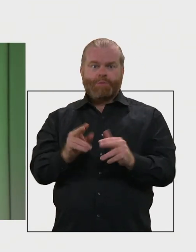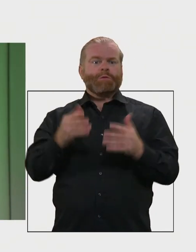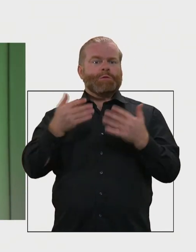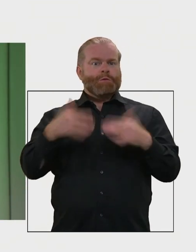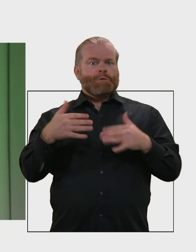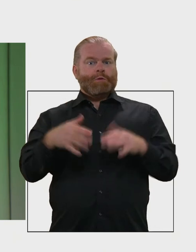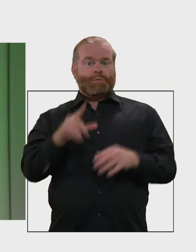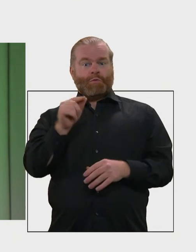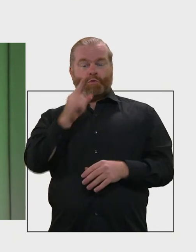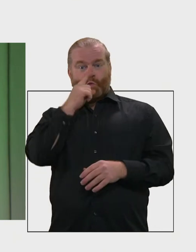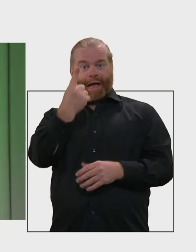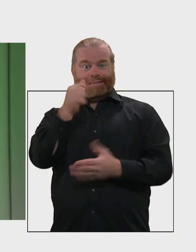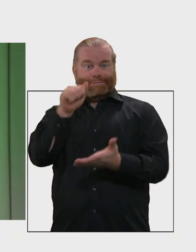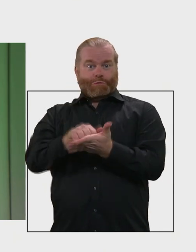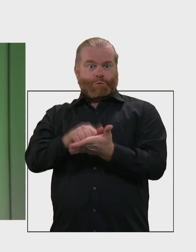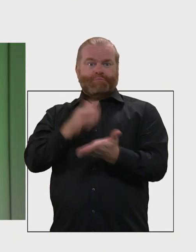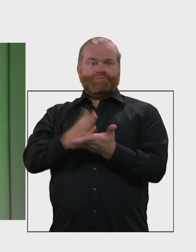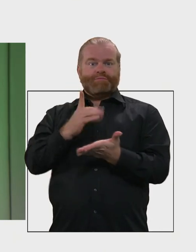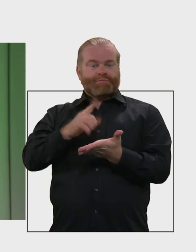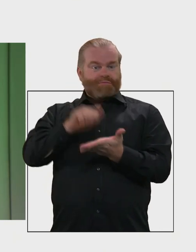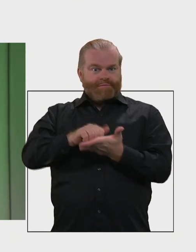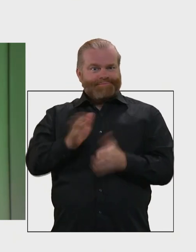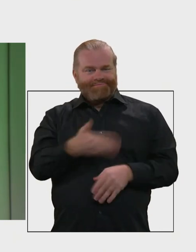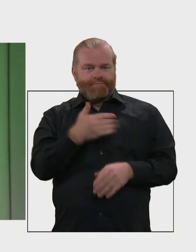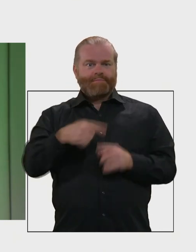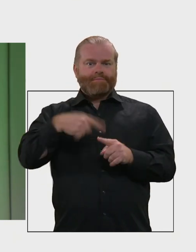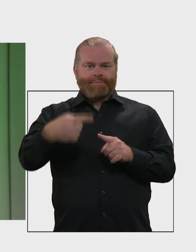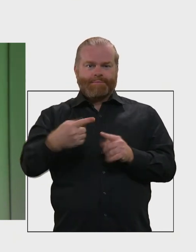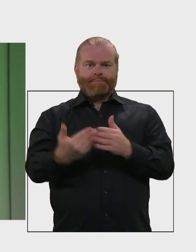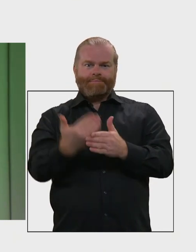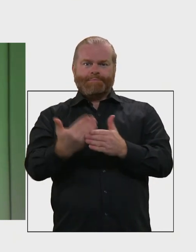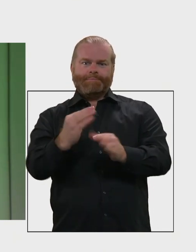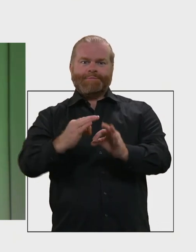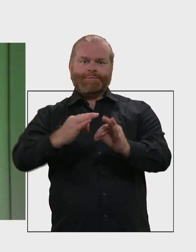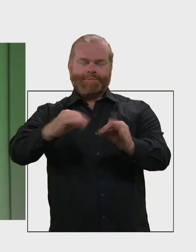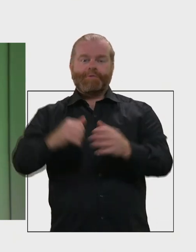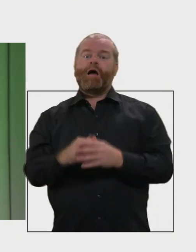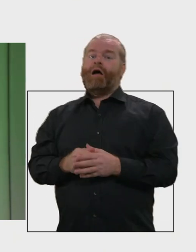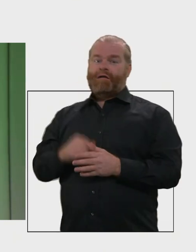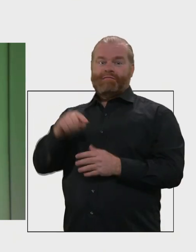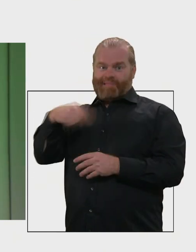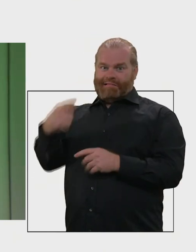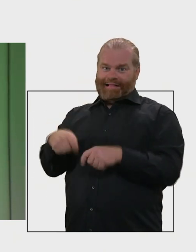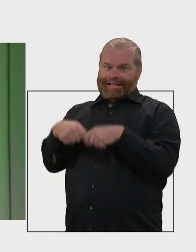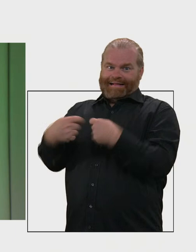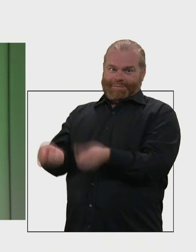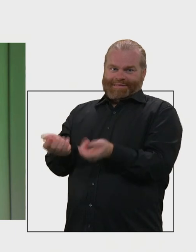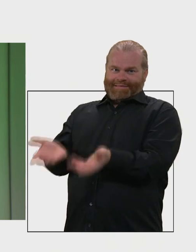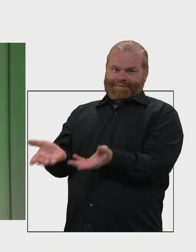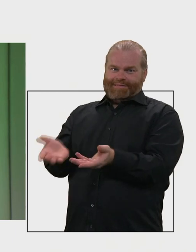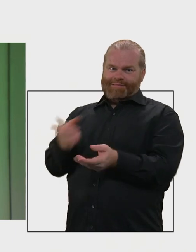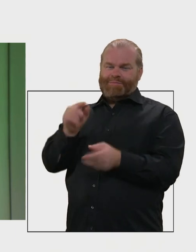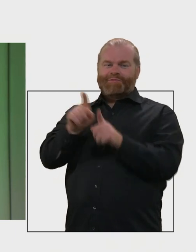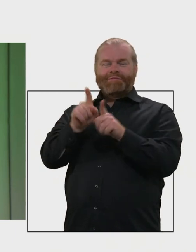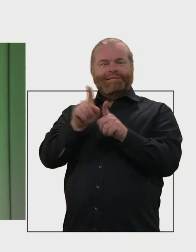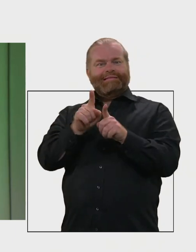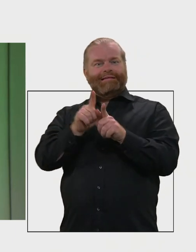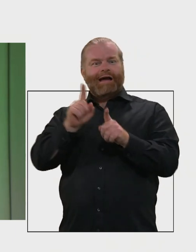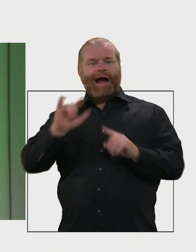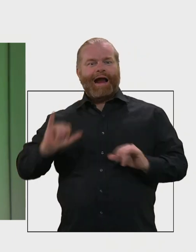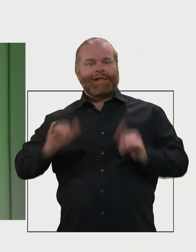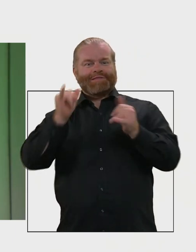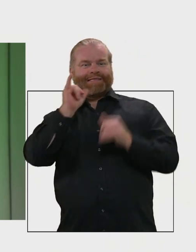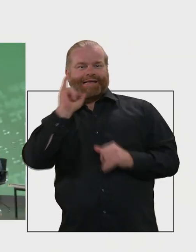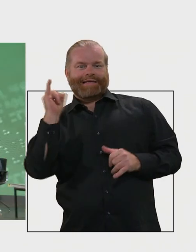ich finde es wie so eine Erlebnisreise, kann man eigentlich sagen. Und es ist für jeden was dabei. Wir müssen trotzdem noch mal ganz kurz auf dieses Hörbeispiel